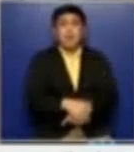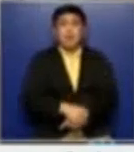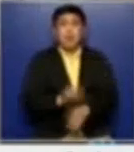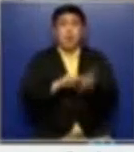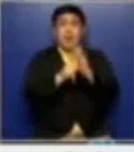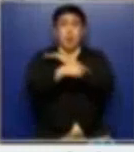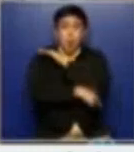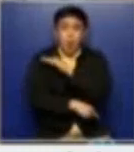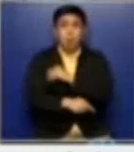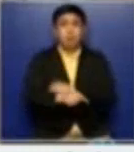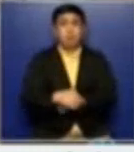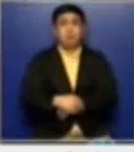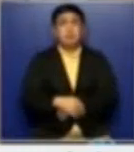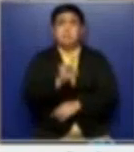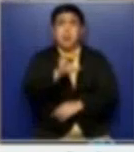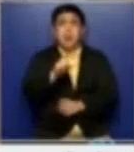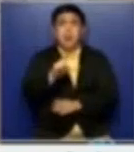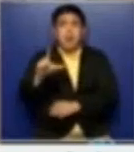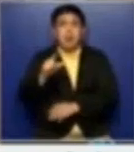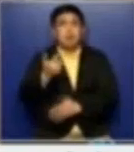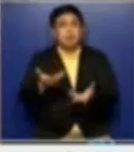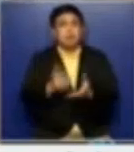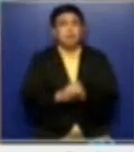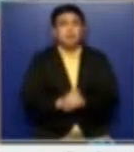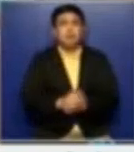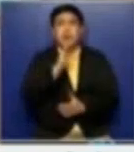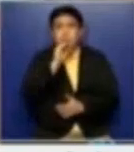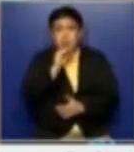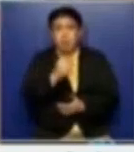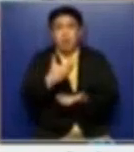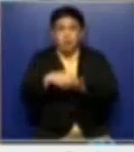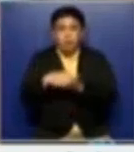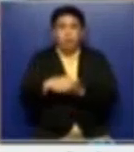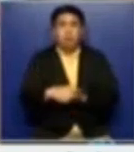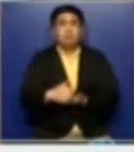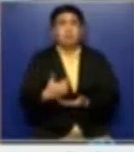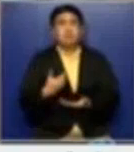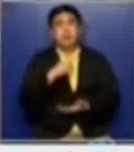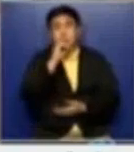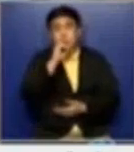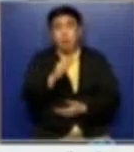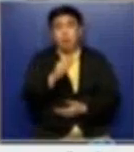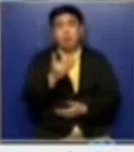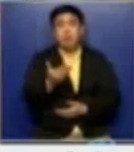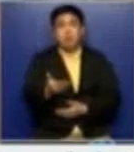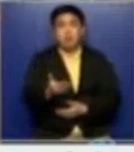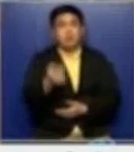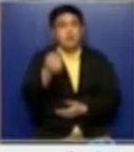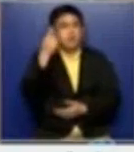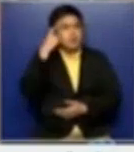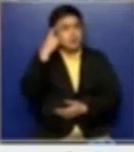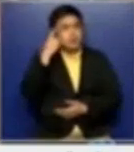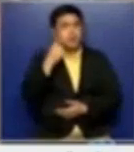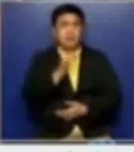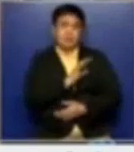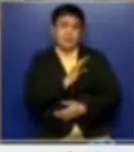เพราะฉะนั้นท่านประธานที่เคารพครับเมื่อพูดมาทั้งหมดนี่ผมกำลังจะกราบเรียนว่ามันเพื่อนสม